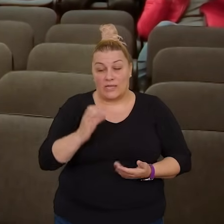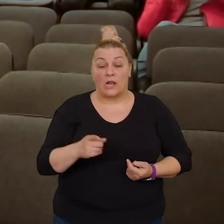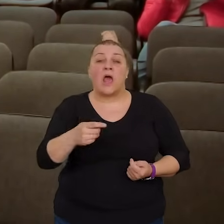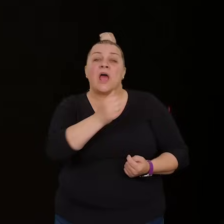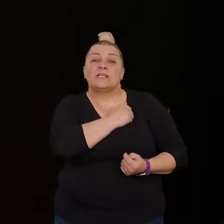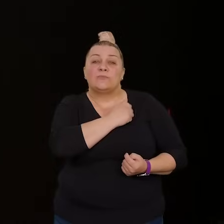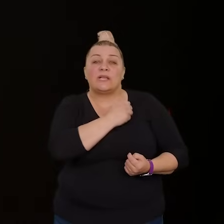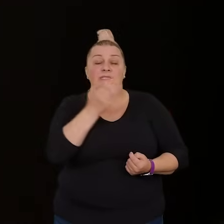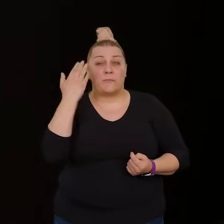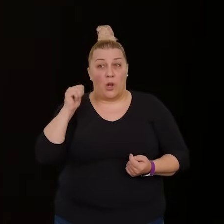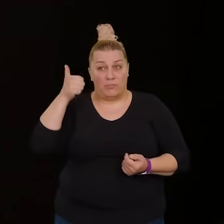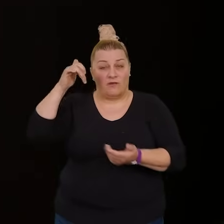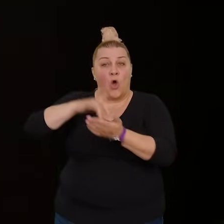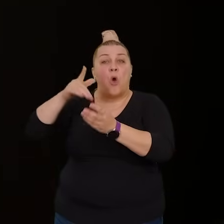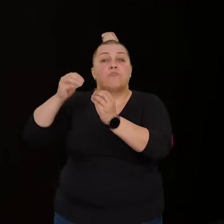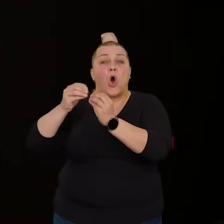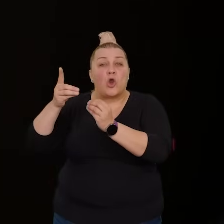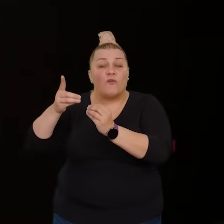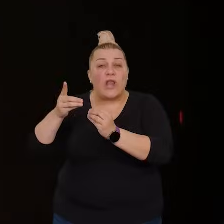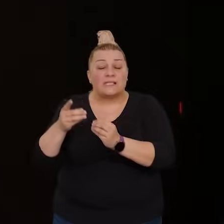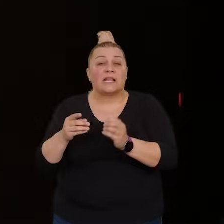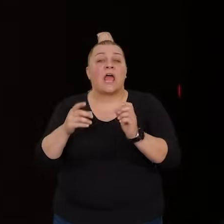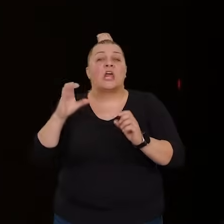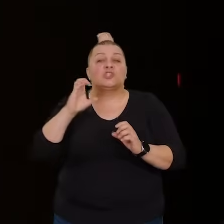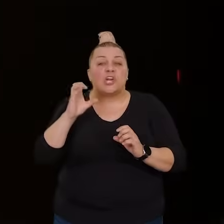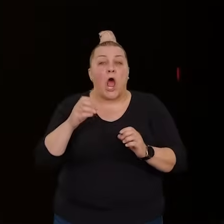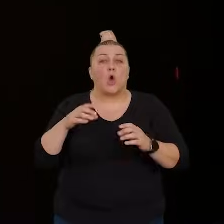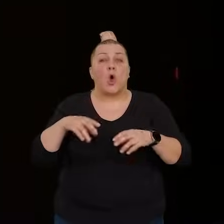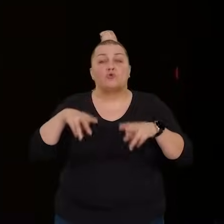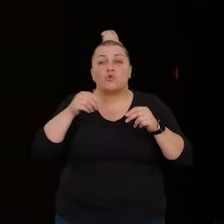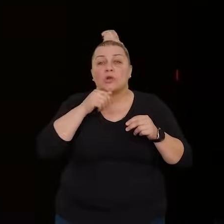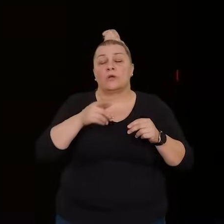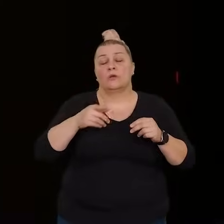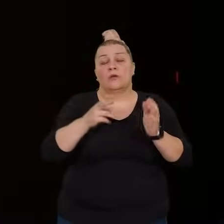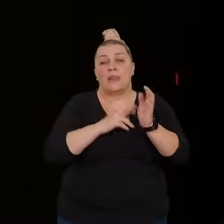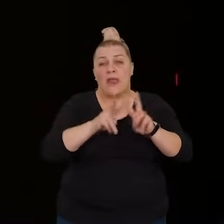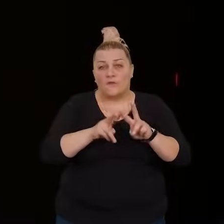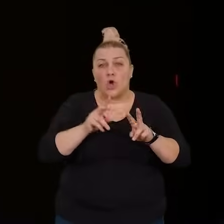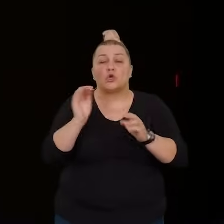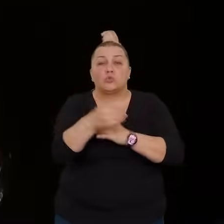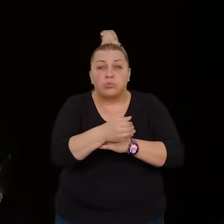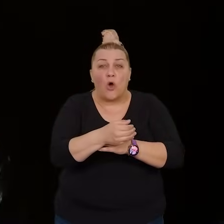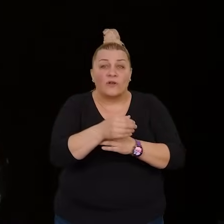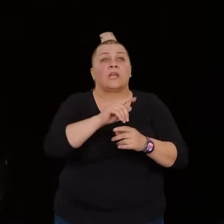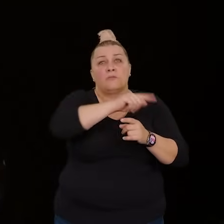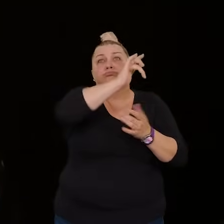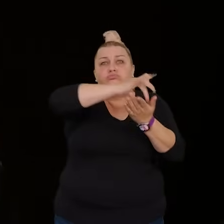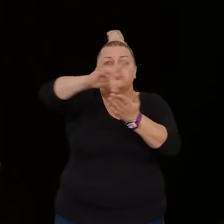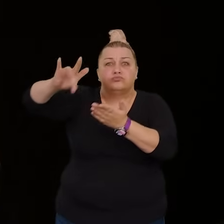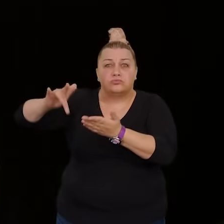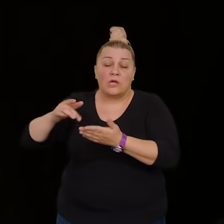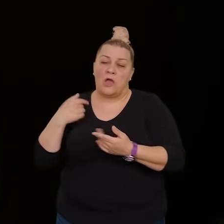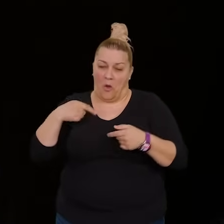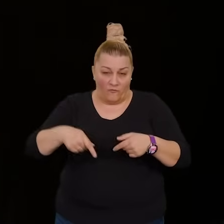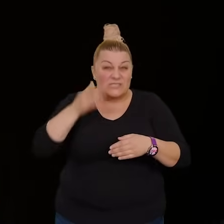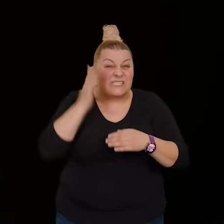večeras. Splitska projekcija održana je nakon Borovog naselja, Petrinje, Chicaga, New Yorka, prije Zagreba, Dubrovnika, Osijeka, a vjerujemo i ne i